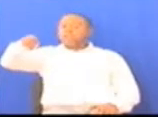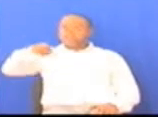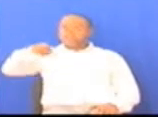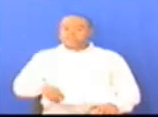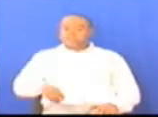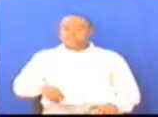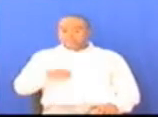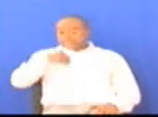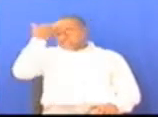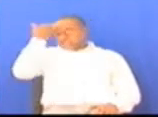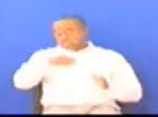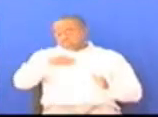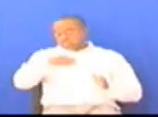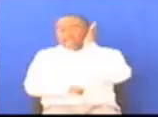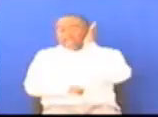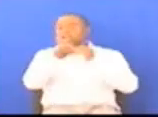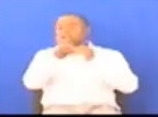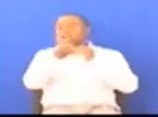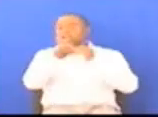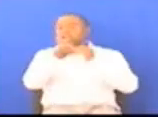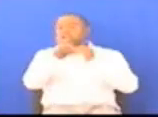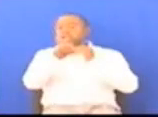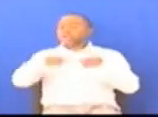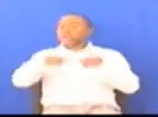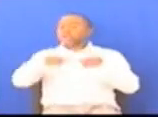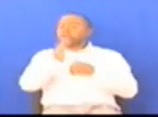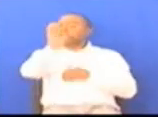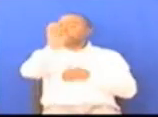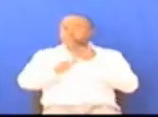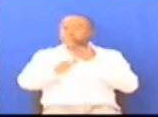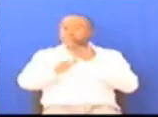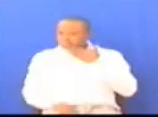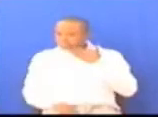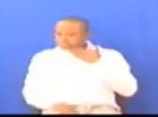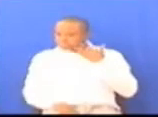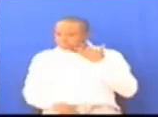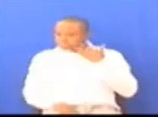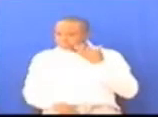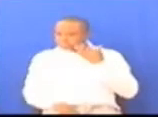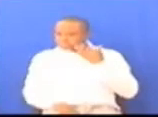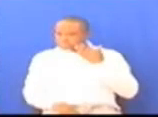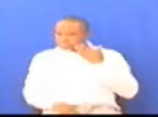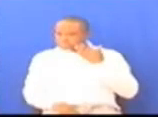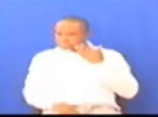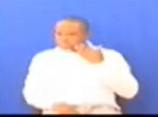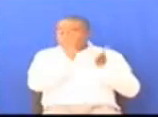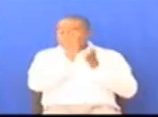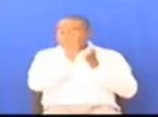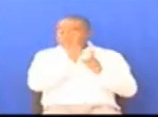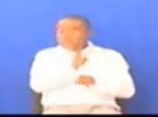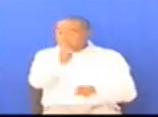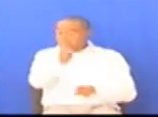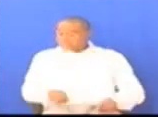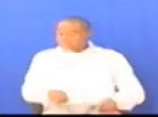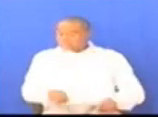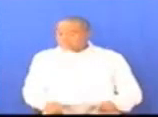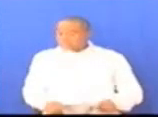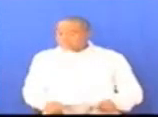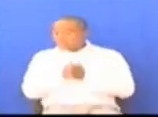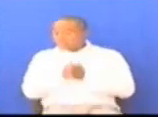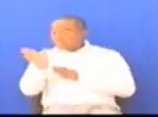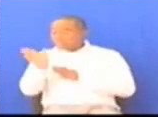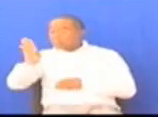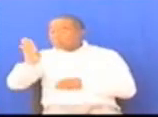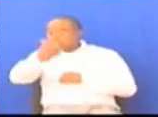sijua na miaka mingapi kwa mwenyekiti wa chama chao. Hiyo katiba kweli anazingatia? Alikimbia kwenda Burundi akarudi.